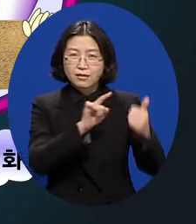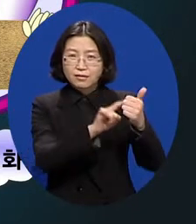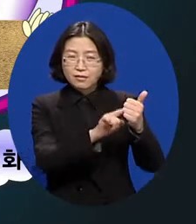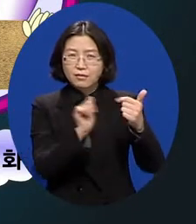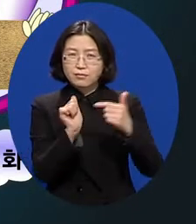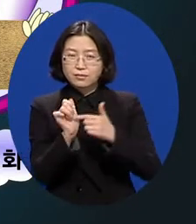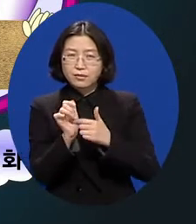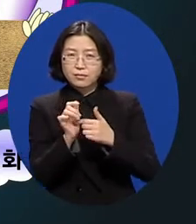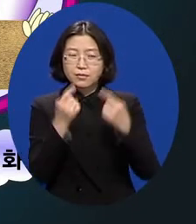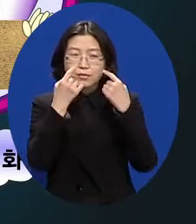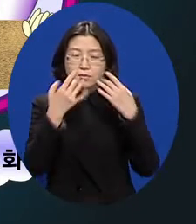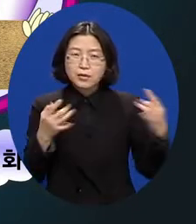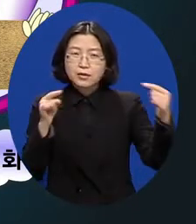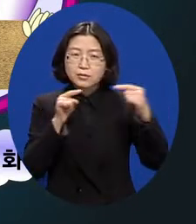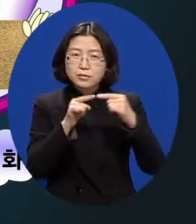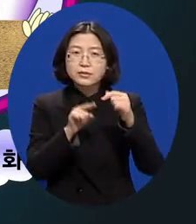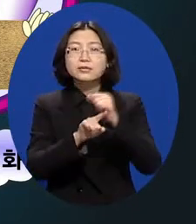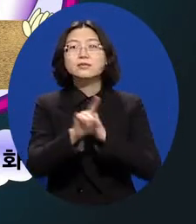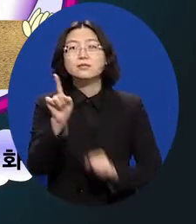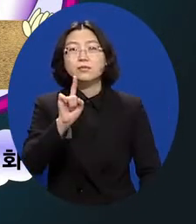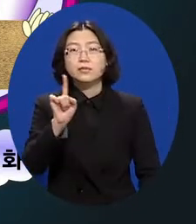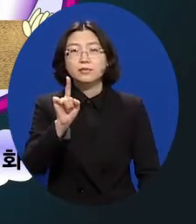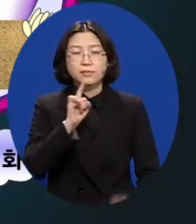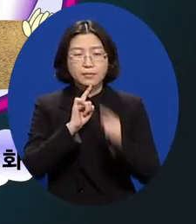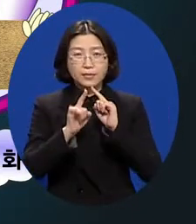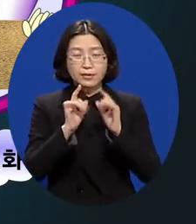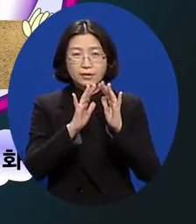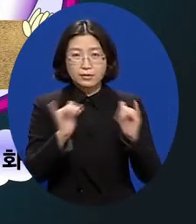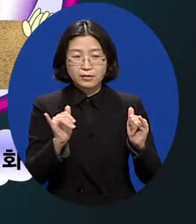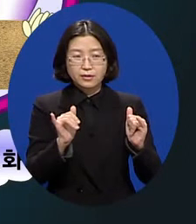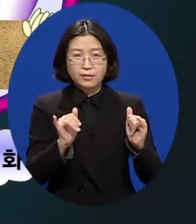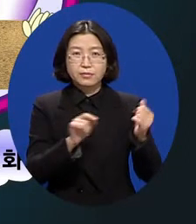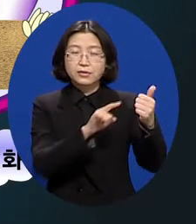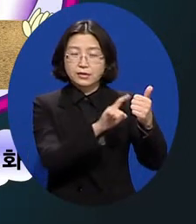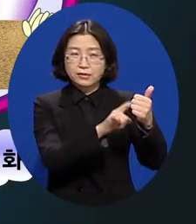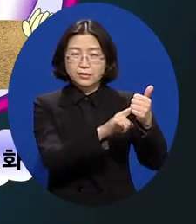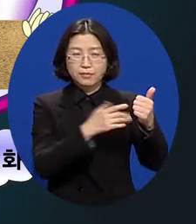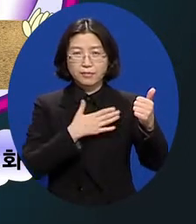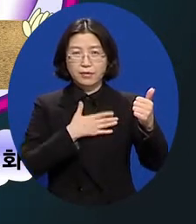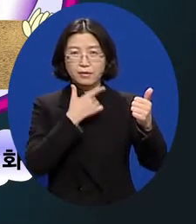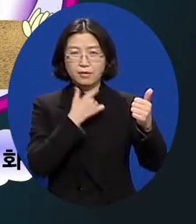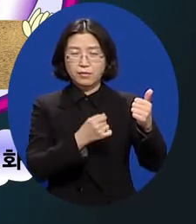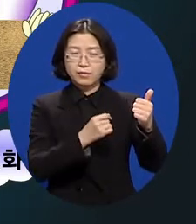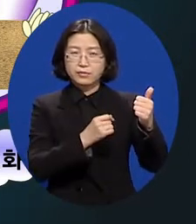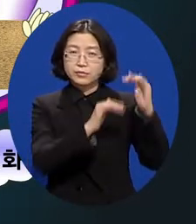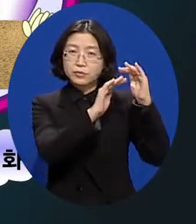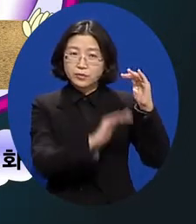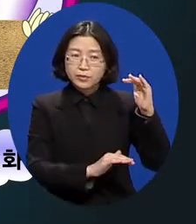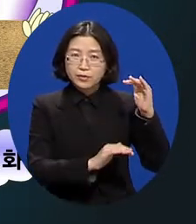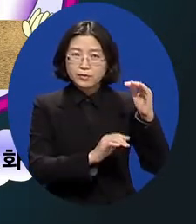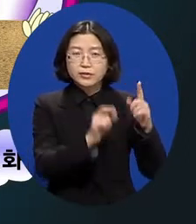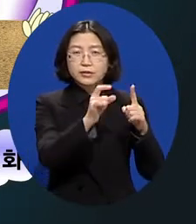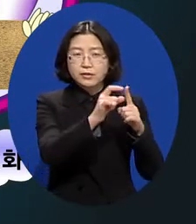교류를 정확하게 한다는 것은 말하는 사람이 자신이 전달하고자 하는 것을 메시지를 통해서